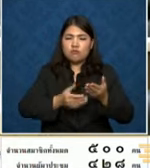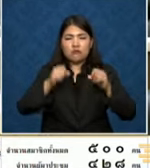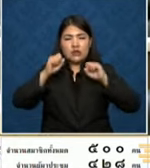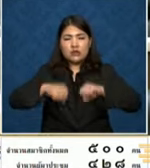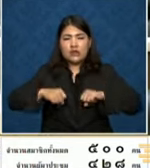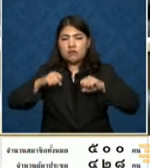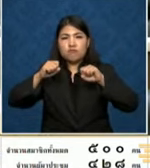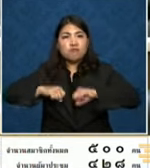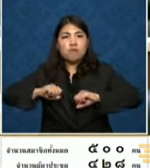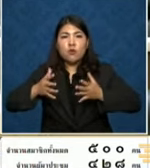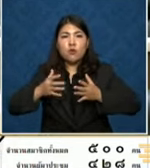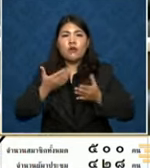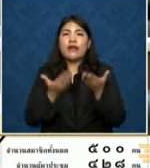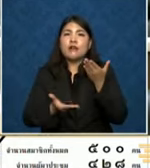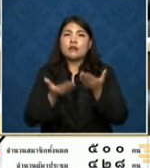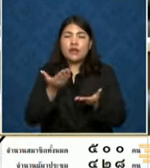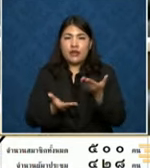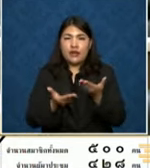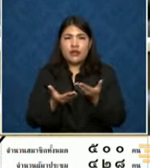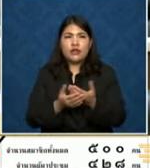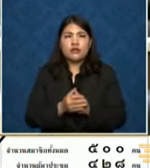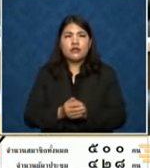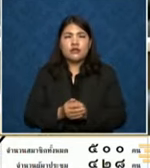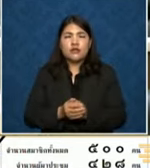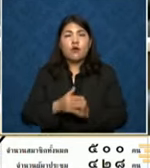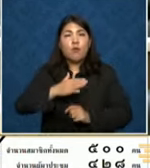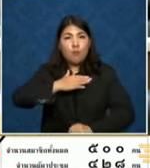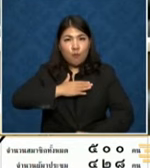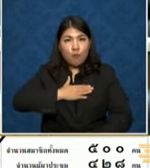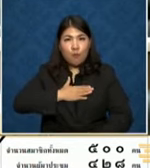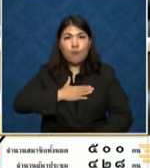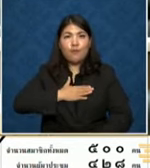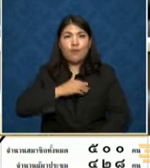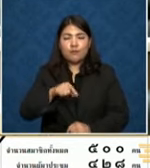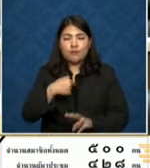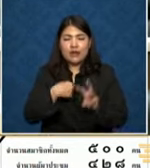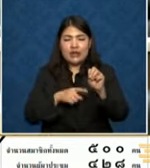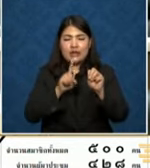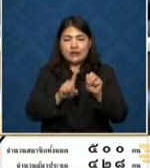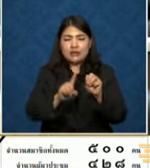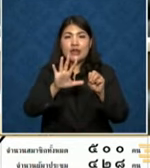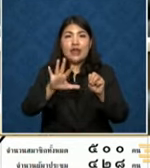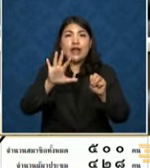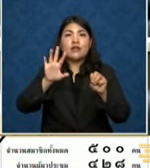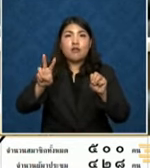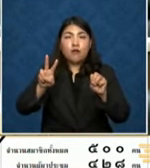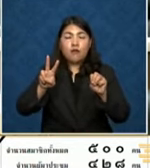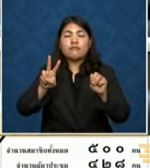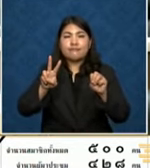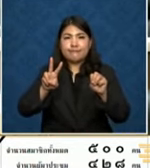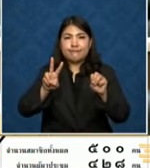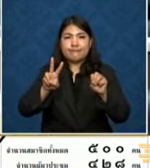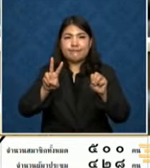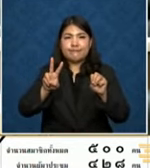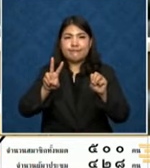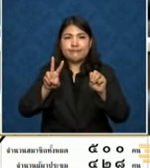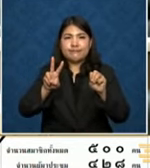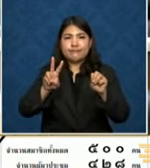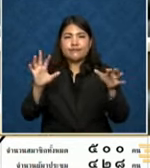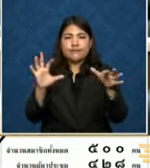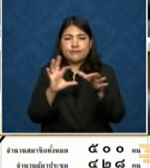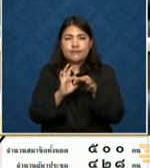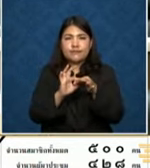ผมเรียนท่านประธานครับวันนี้ผมเดินตามมาตรา152จะเป็นเรื่อง